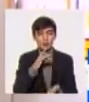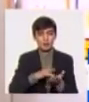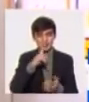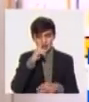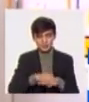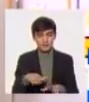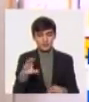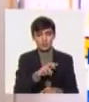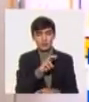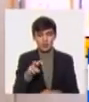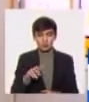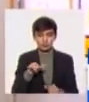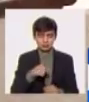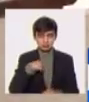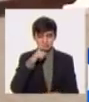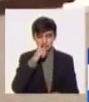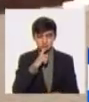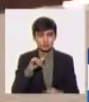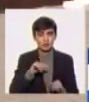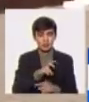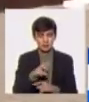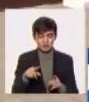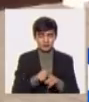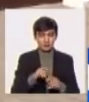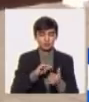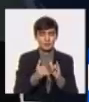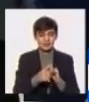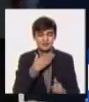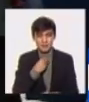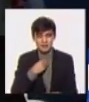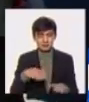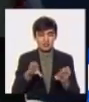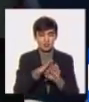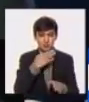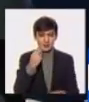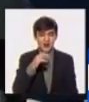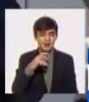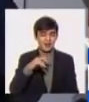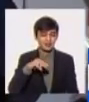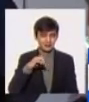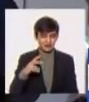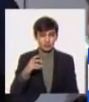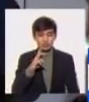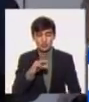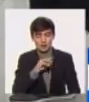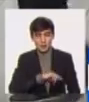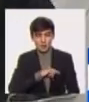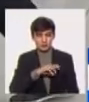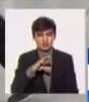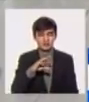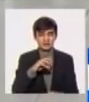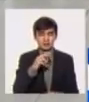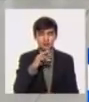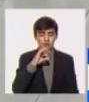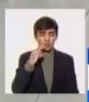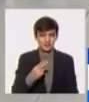объезжает. Кого объезжает, понятия не имею. Усть-Каменогорск и семей не закрыты на карантин. Все же работники Центра социальных выплат